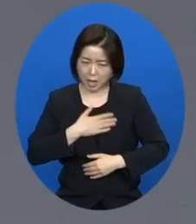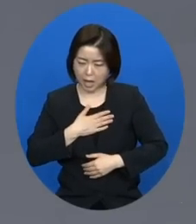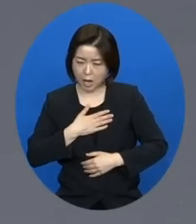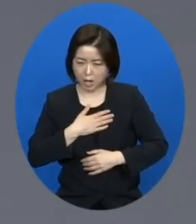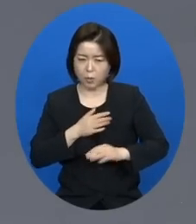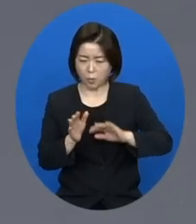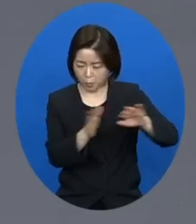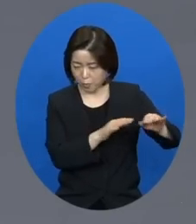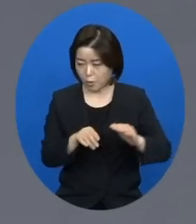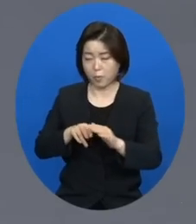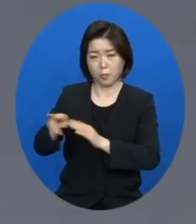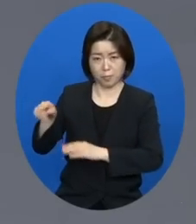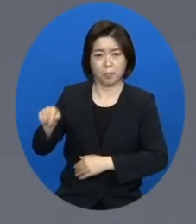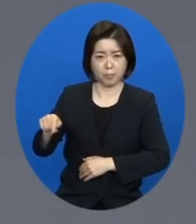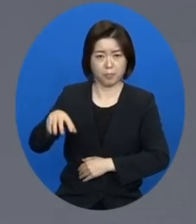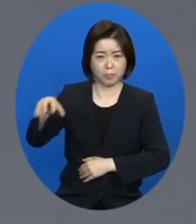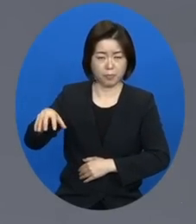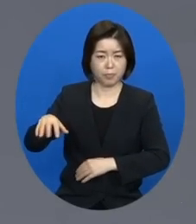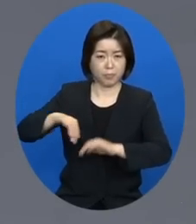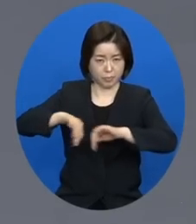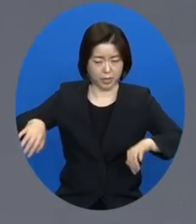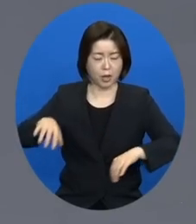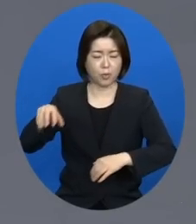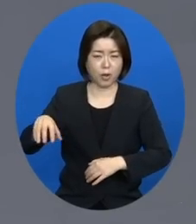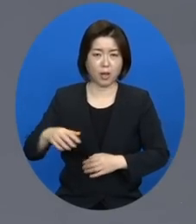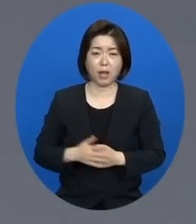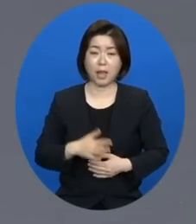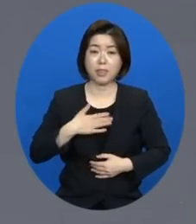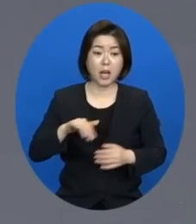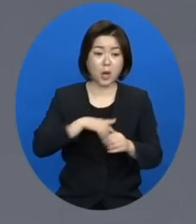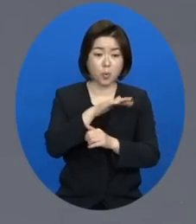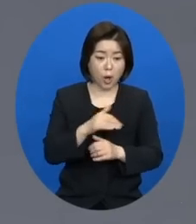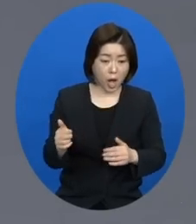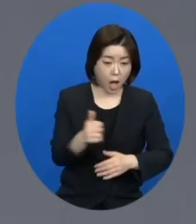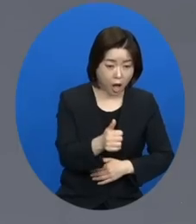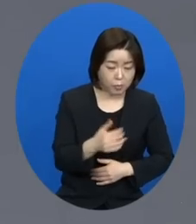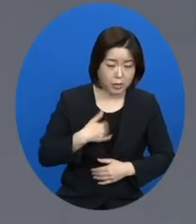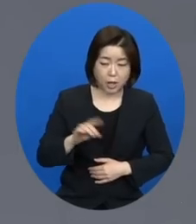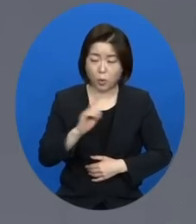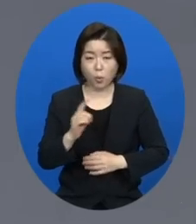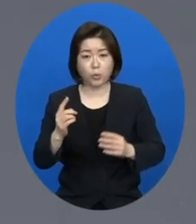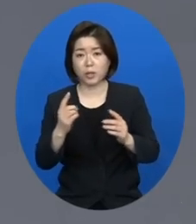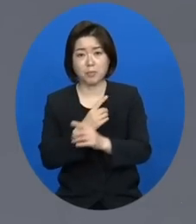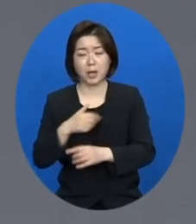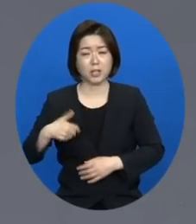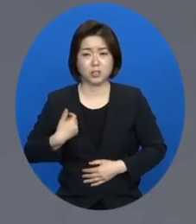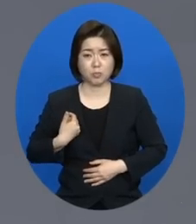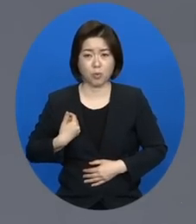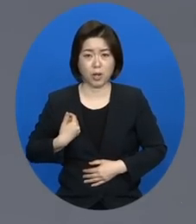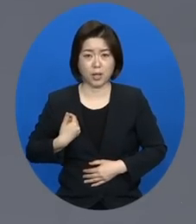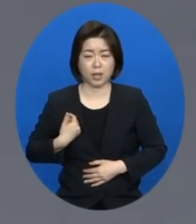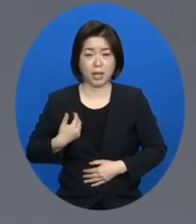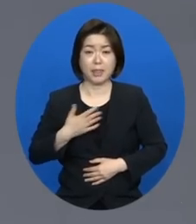피하는 것입니다. 내가 그런 환경에 놓이면 내가 어떻게 변할 줄을, 여러분 우리가 우리 자신을